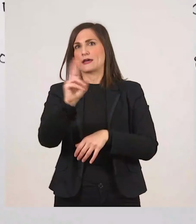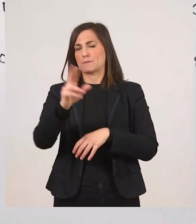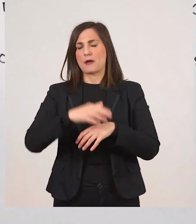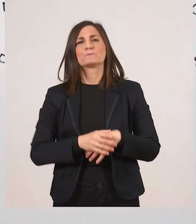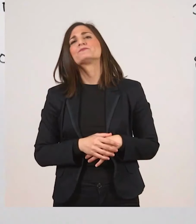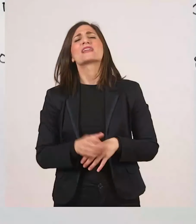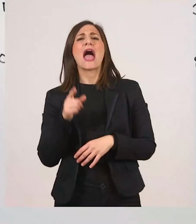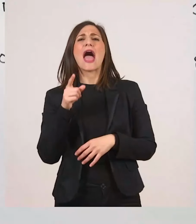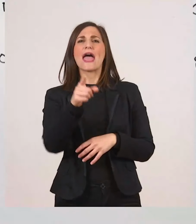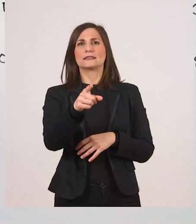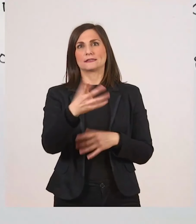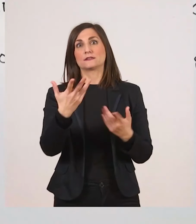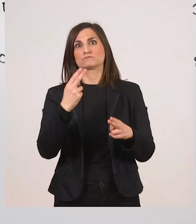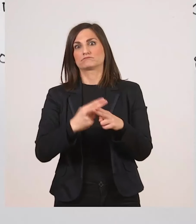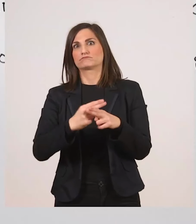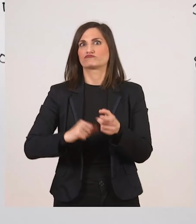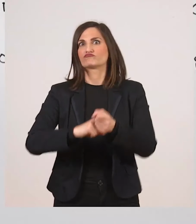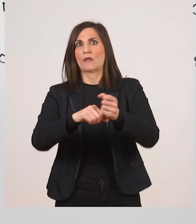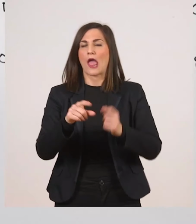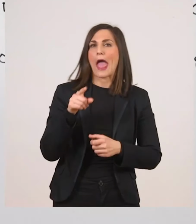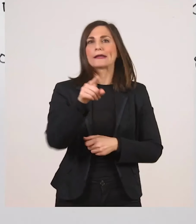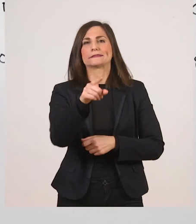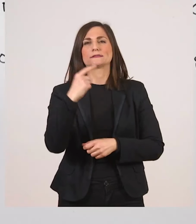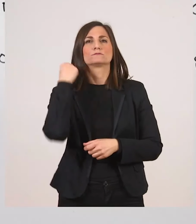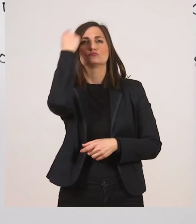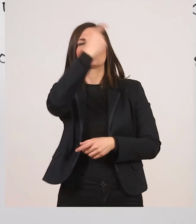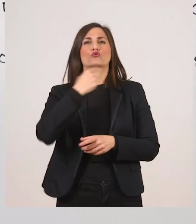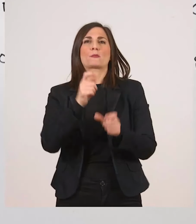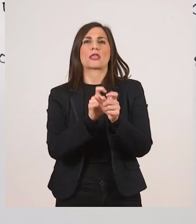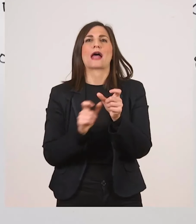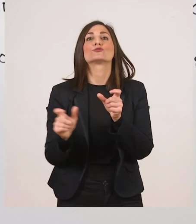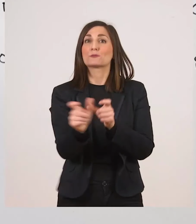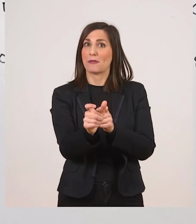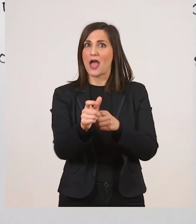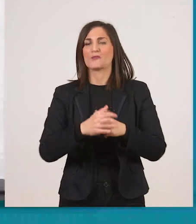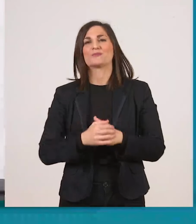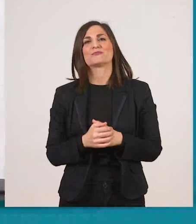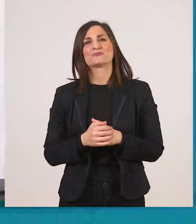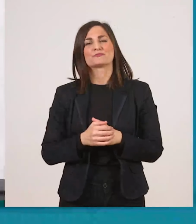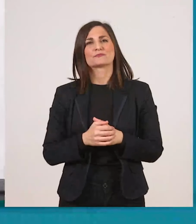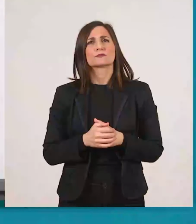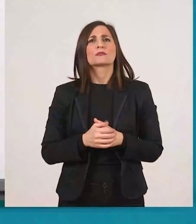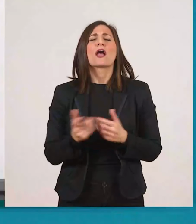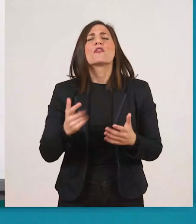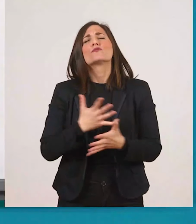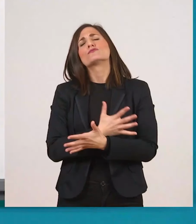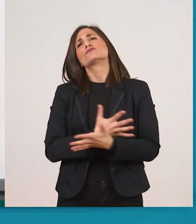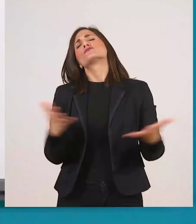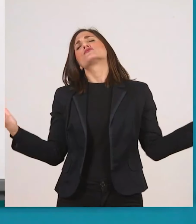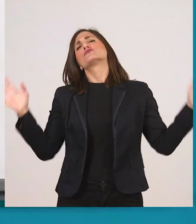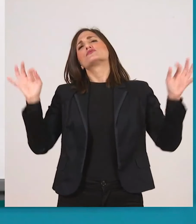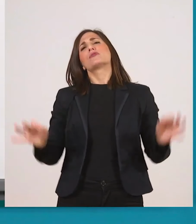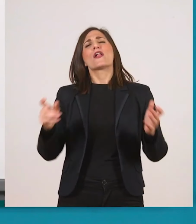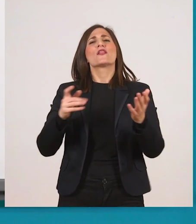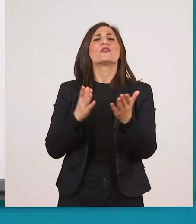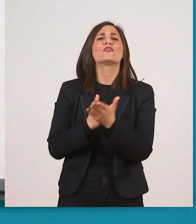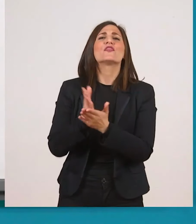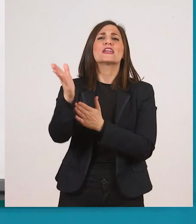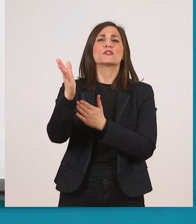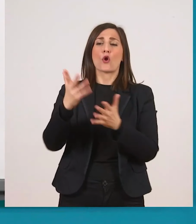Εσύ, για να δώσει έμφαση, προσωπική αντωνυμία, τόσο δίκαιο, τόσο